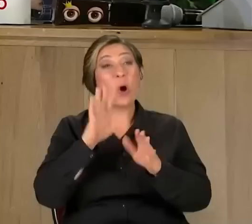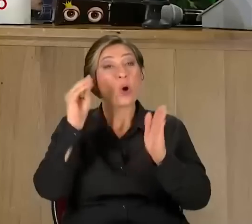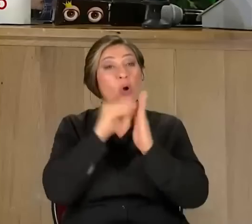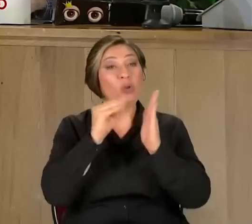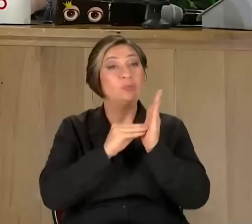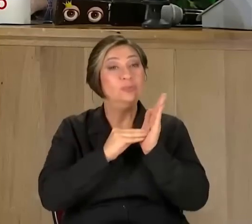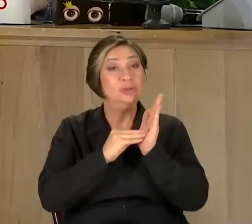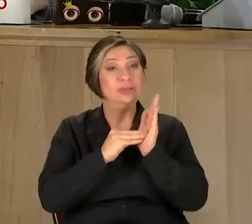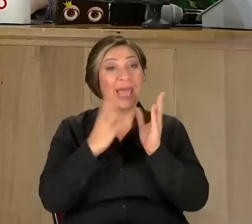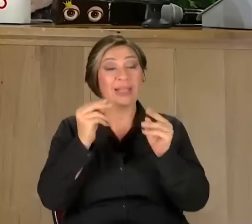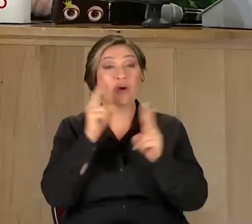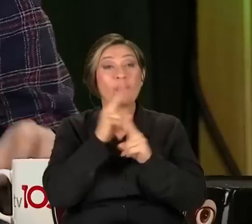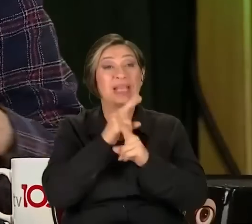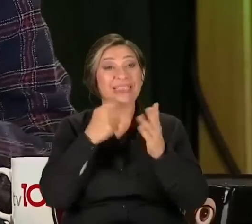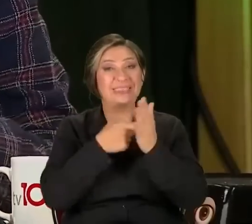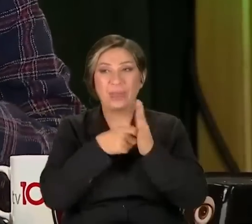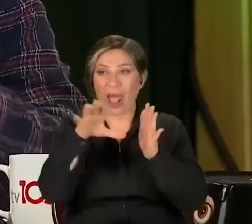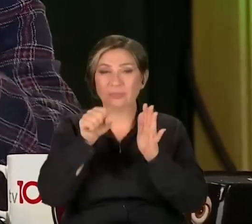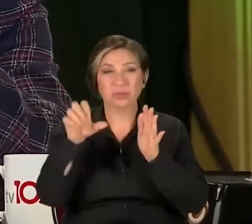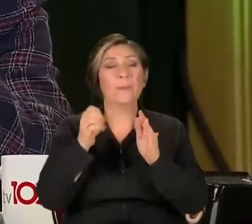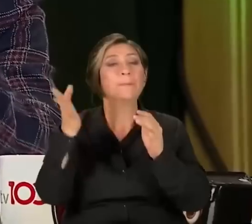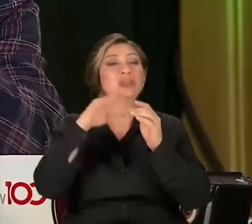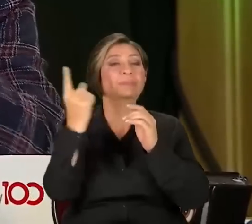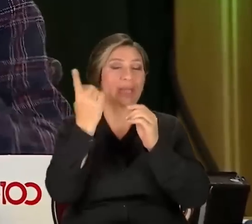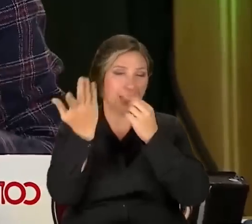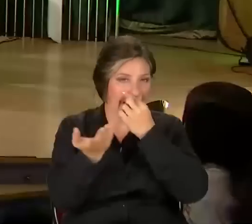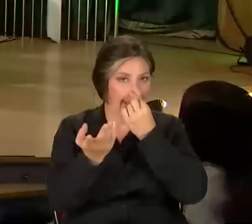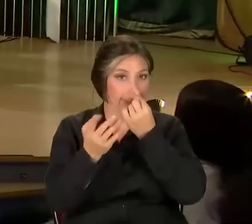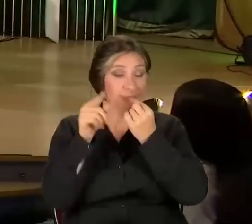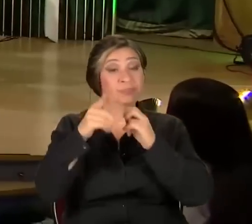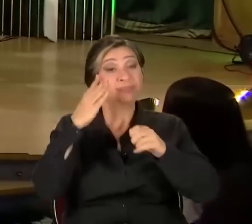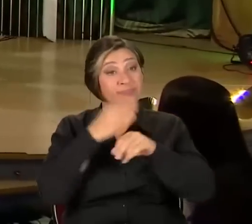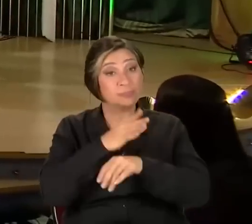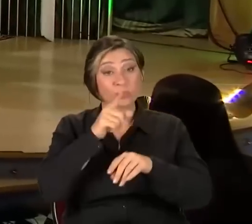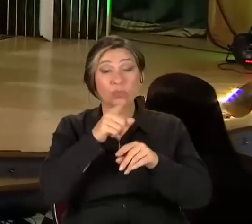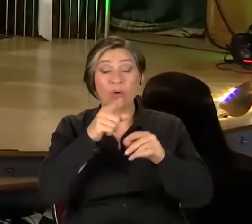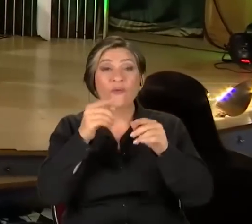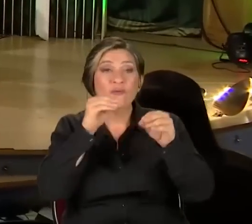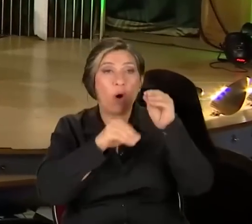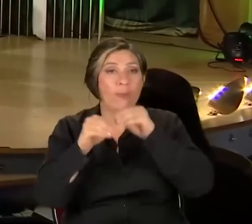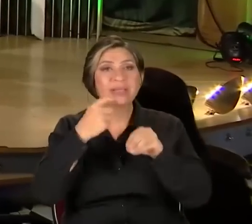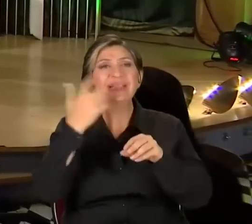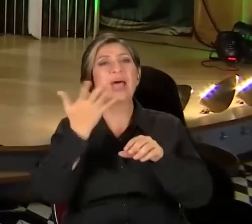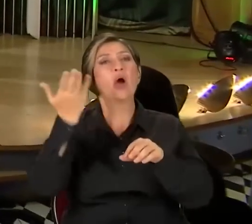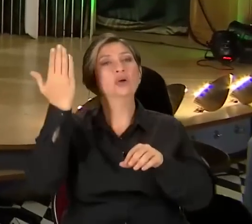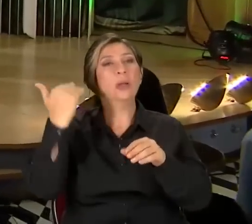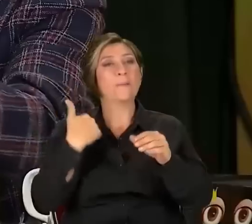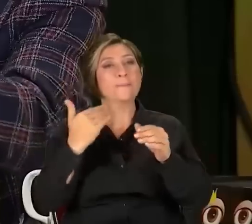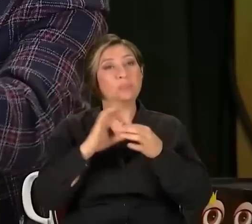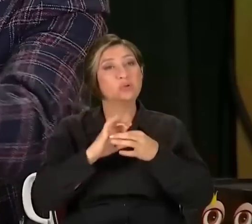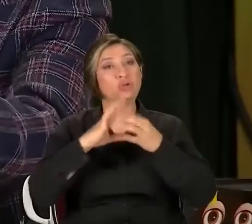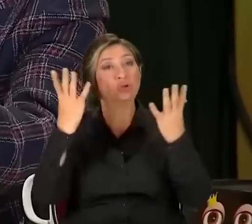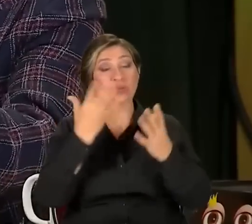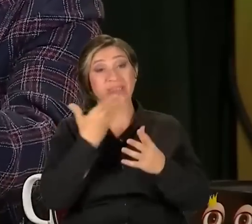en komik isimleri gibi. Başka bir şey daha. Şimdi burada aslında bu formülü yıllar öncesinde bu formülü çözmüş